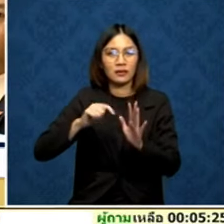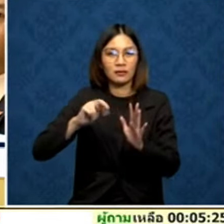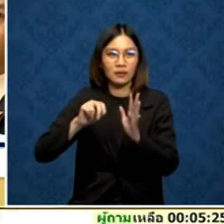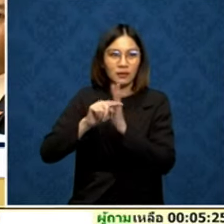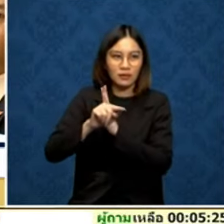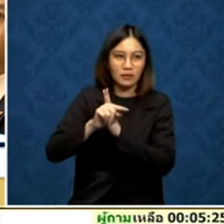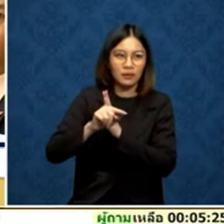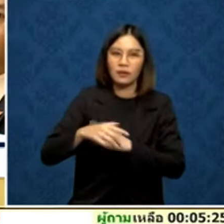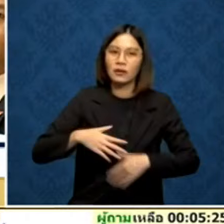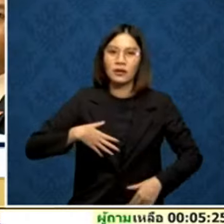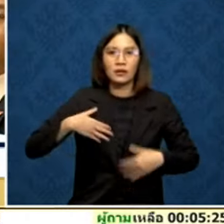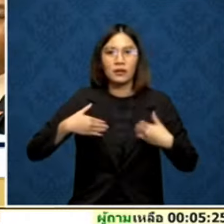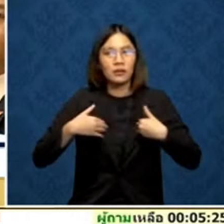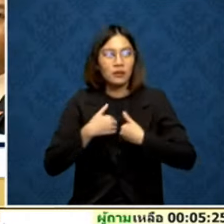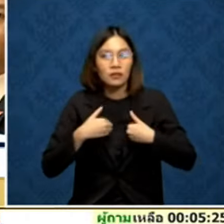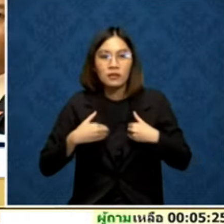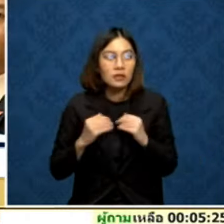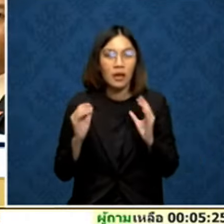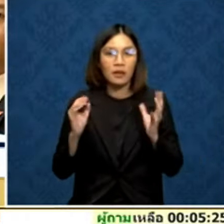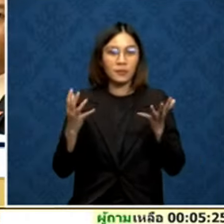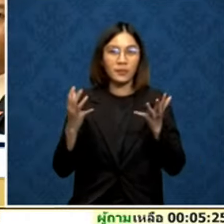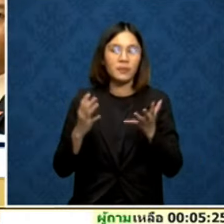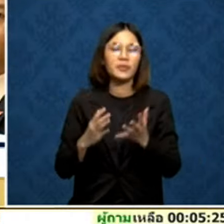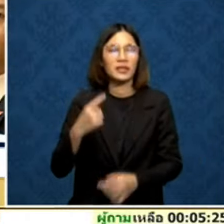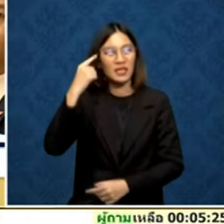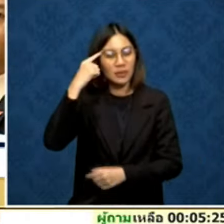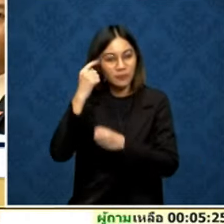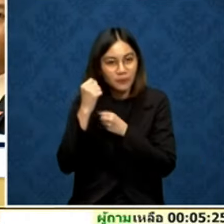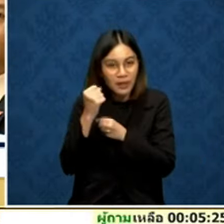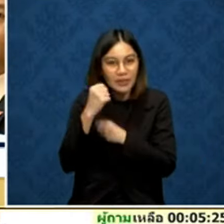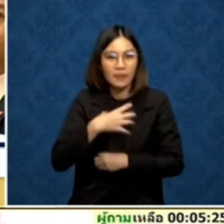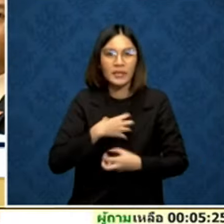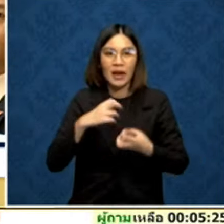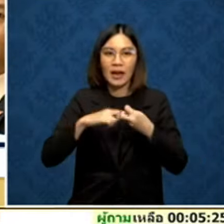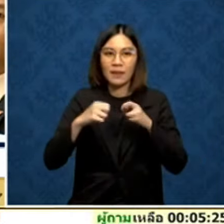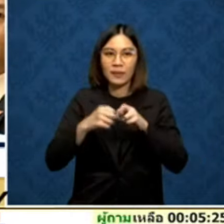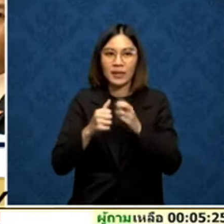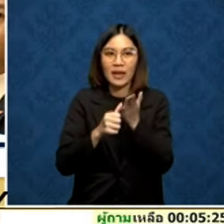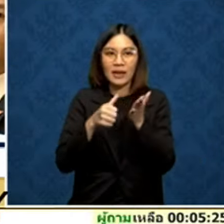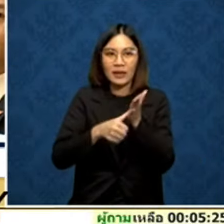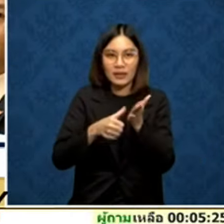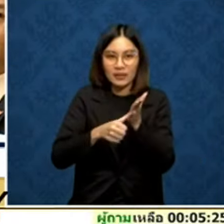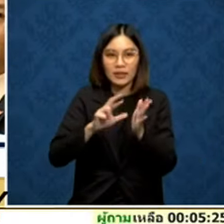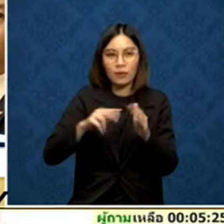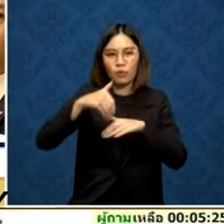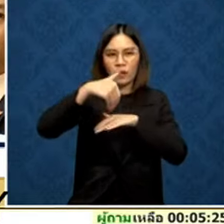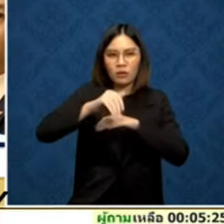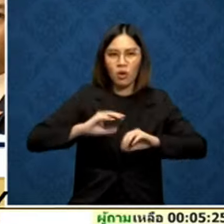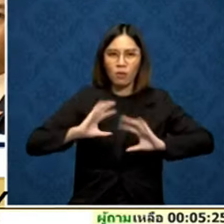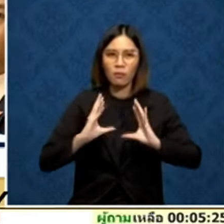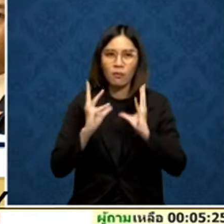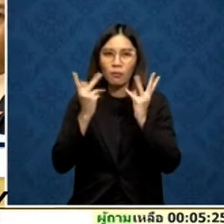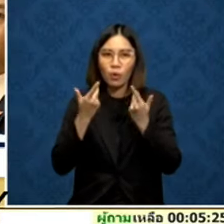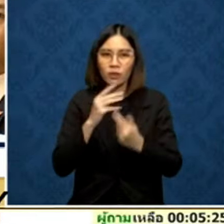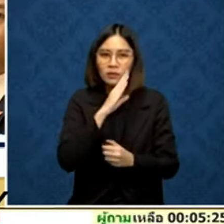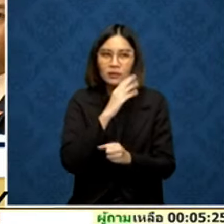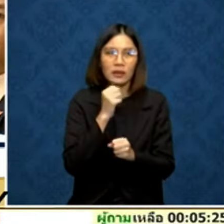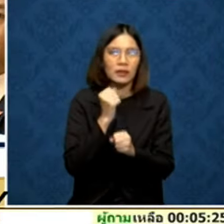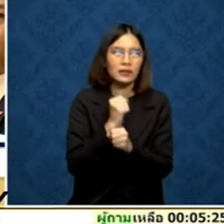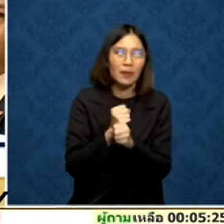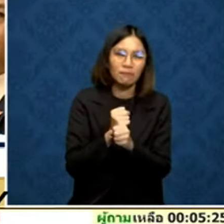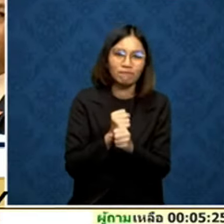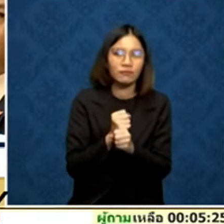ไม่รู้จักเหน็ดจักเหนื่อยนะครับในการที่จะพยายามที่จะให้ปัญหานี้นอกระบบหมดไปนะครับถ้าเกิดทำงานเท่าไหร่